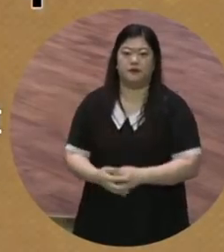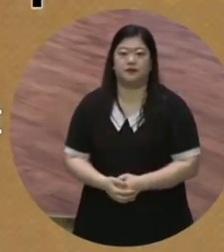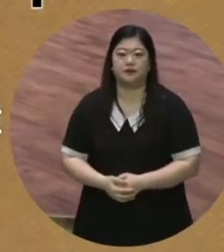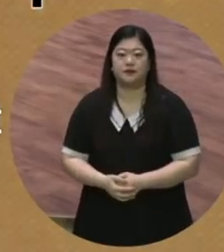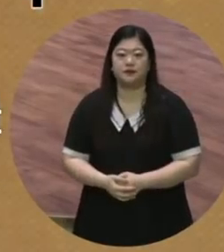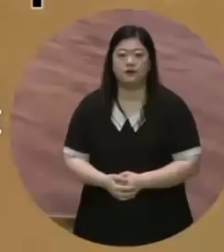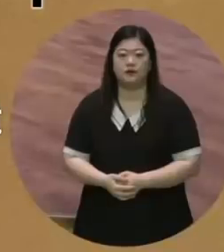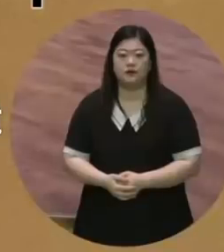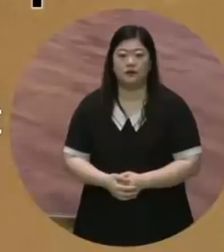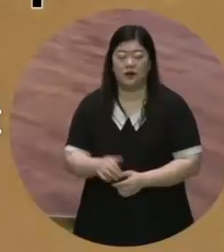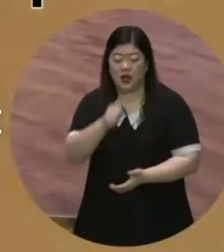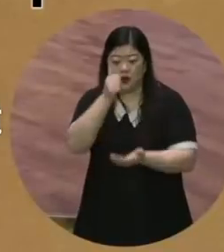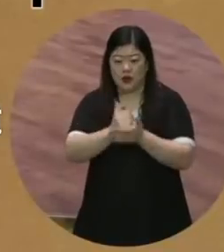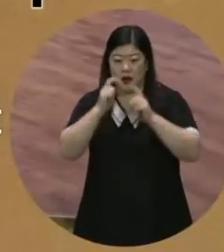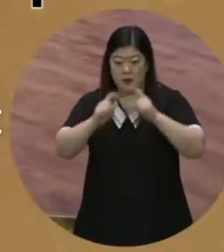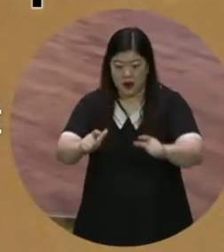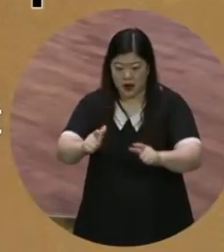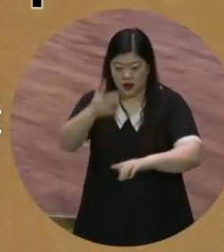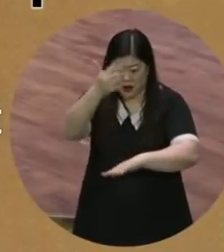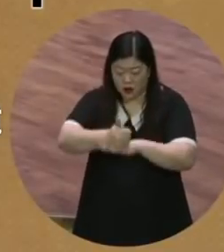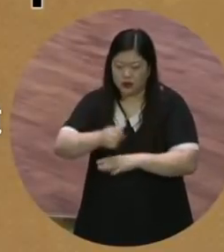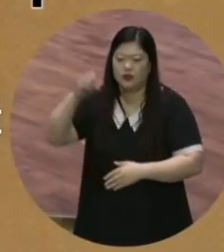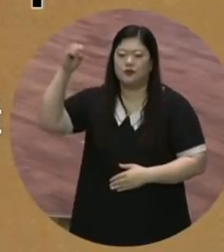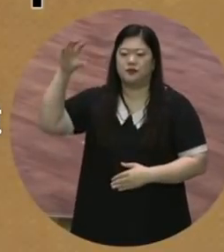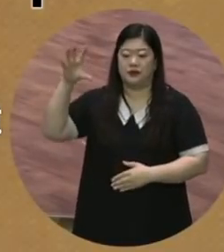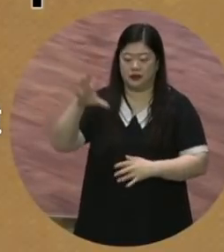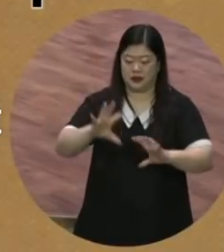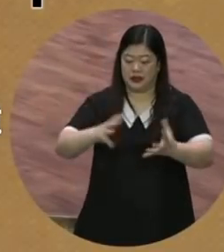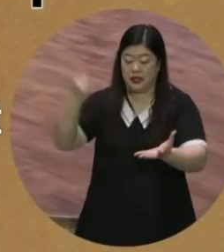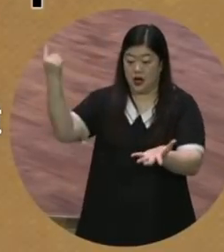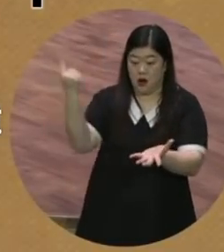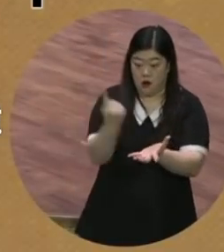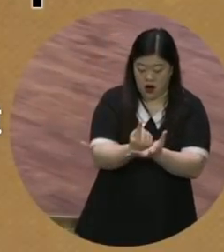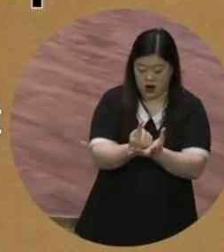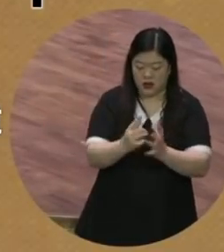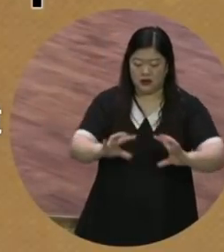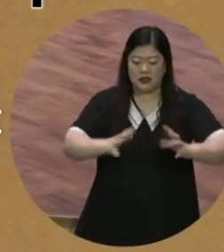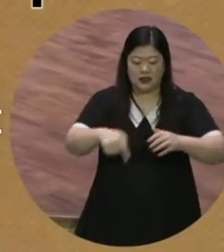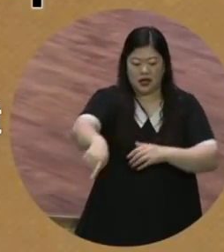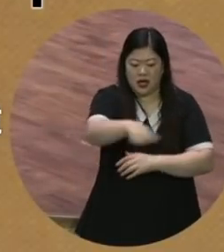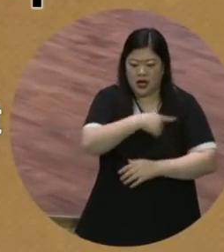그 정전이 이것이니 곧 빛이 세상에 왔으되